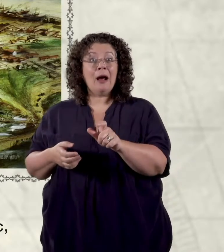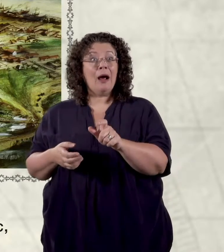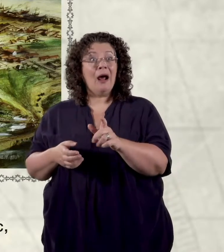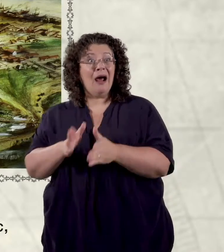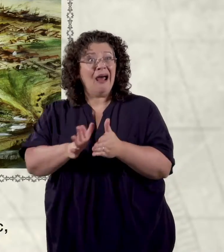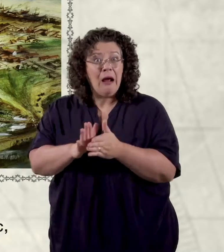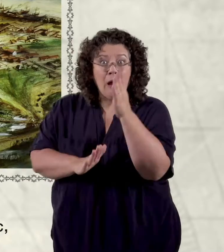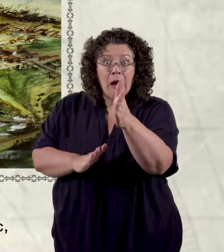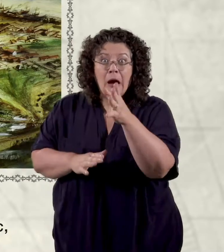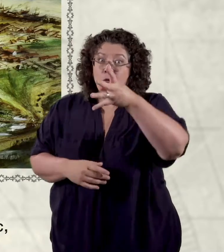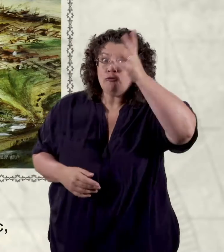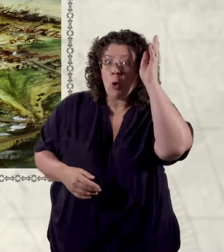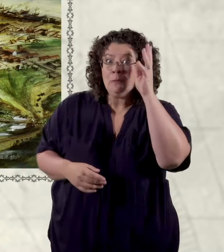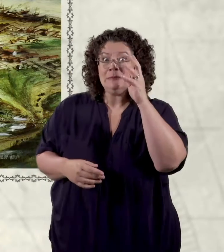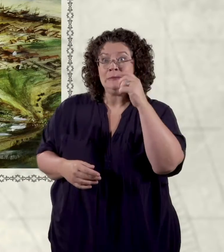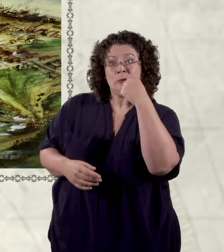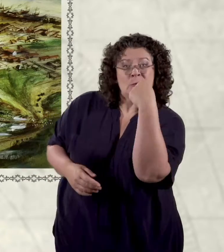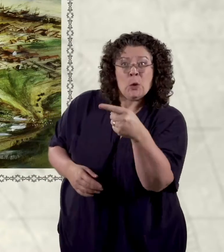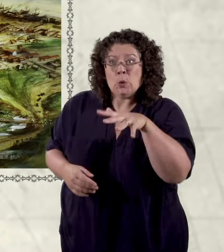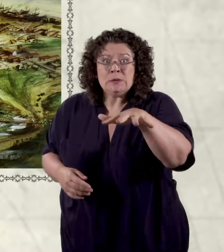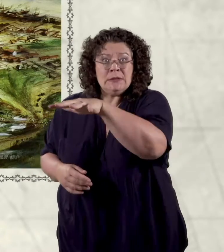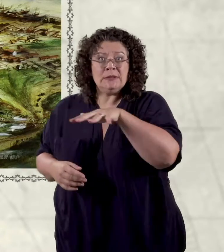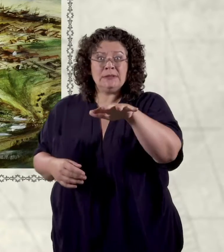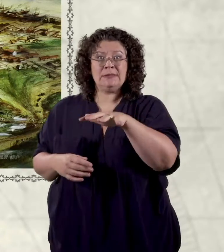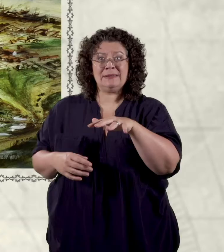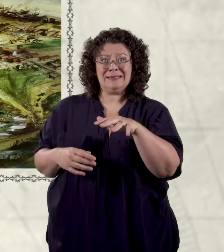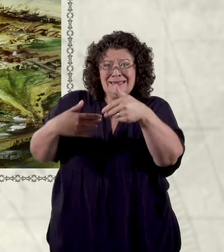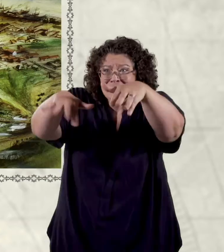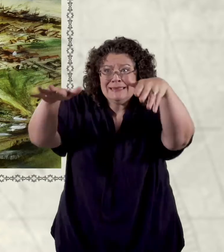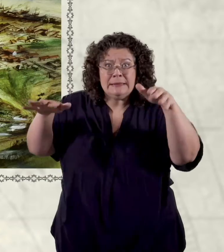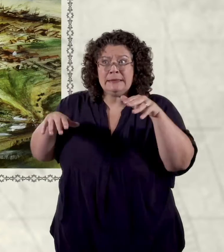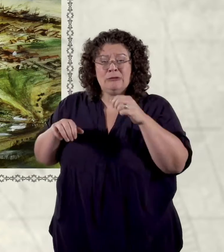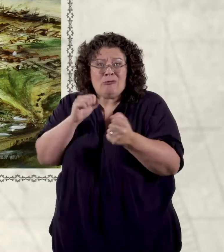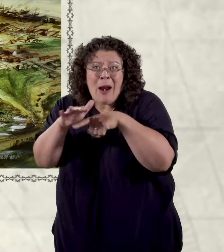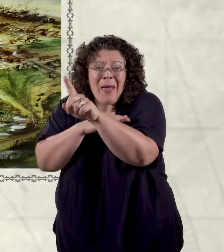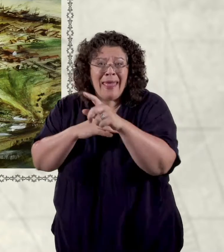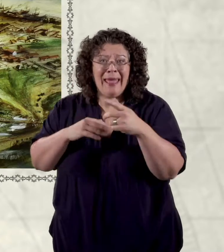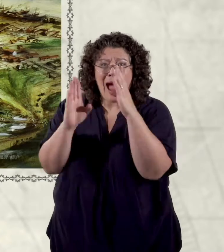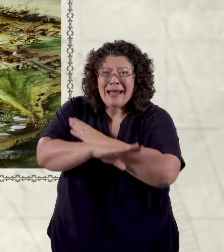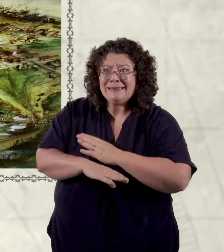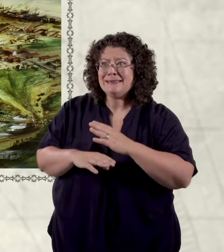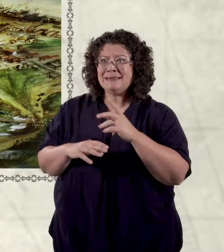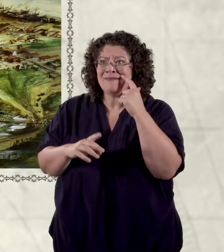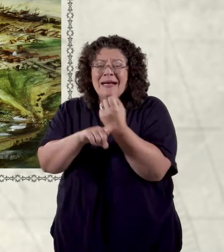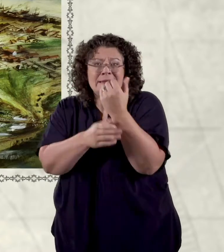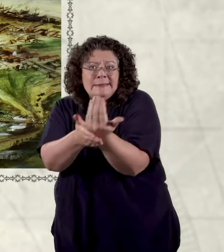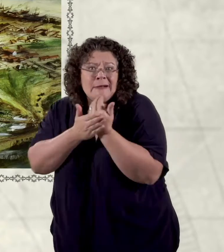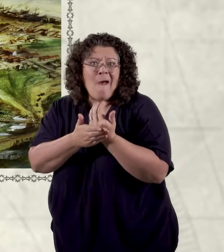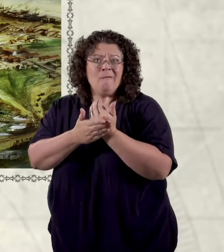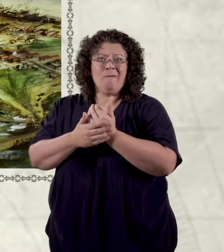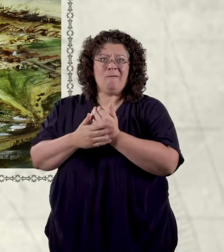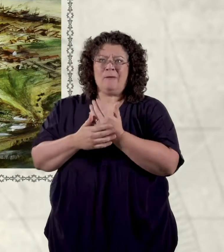byw yno, iddyn nhw ddianc, rhedag i ffwrdd, mynd i le saff, yn hytrach na aros i'n gwynebu ni'r